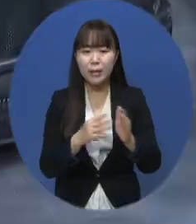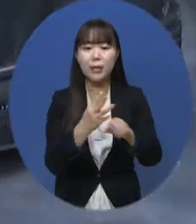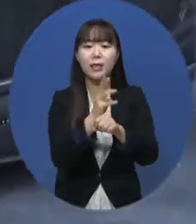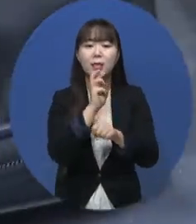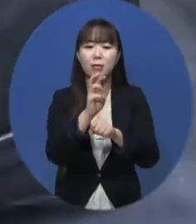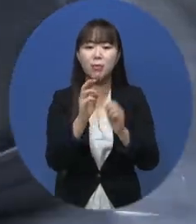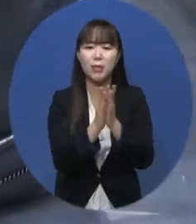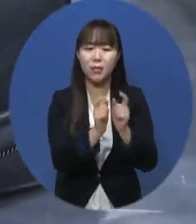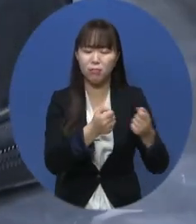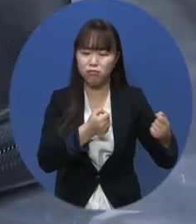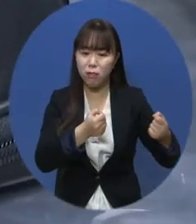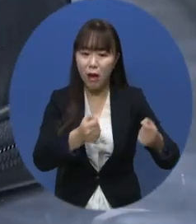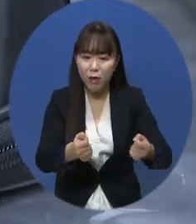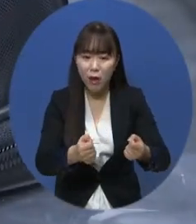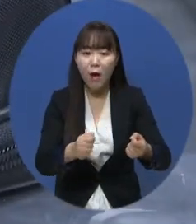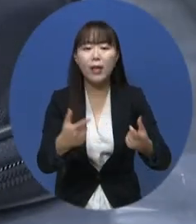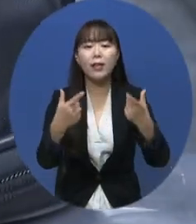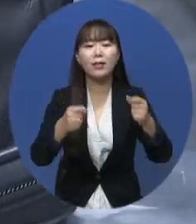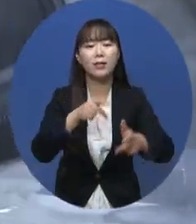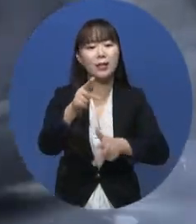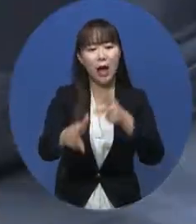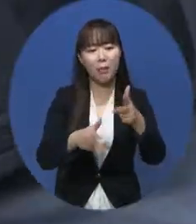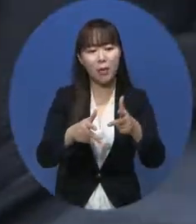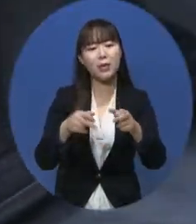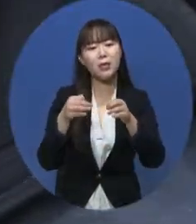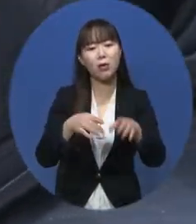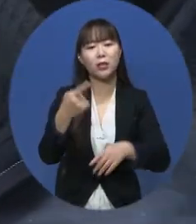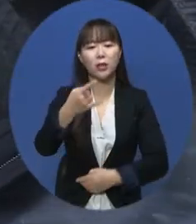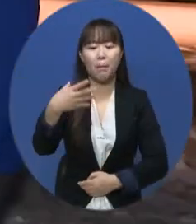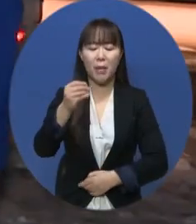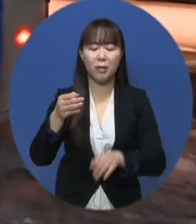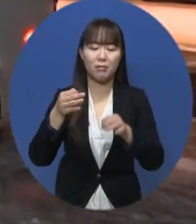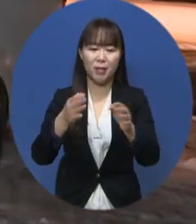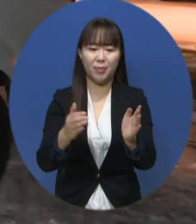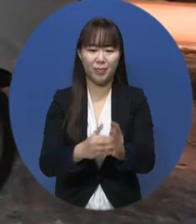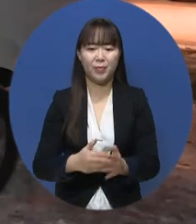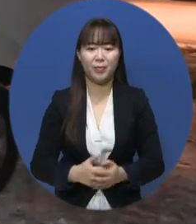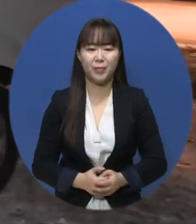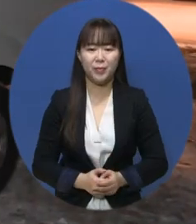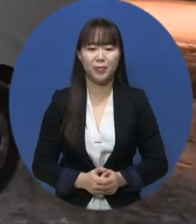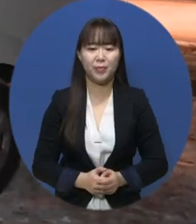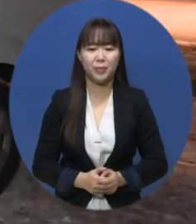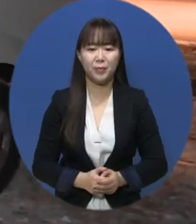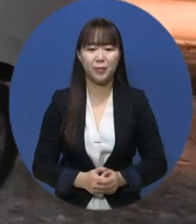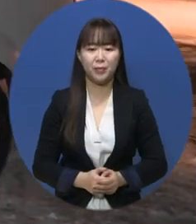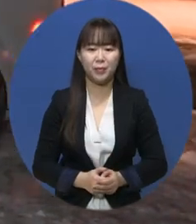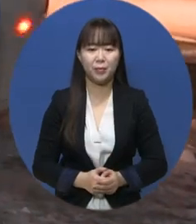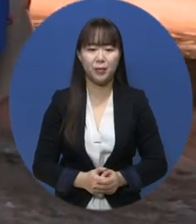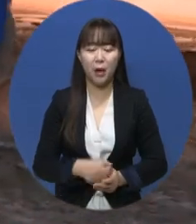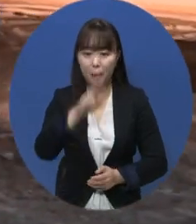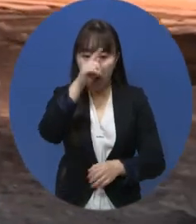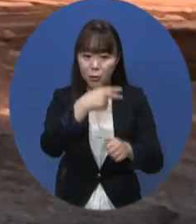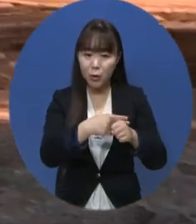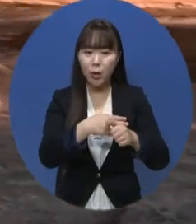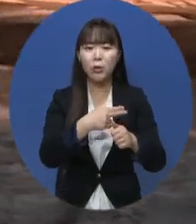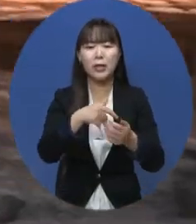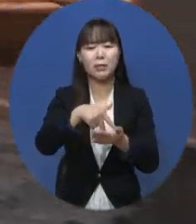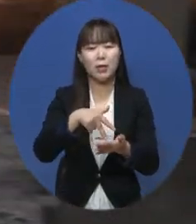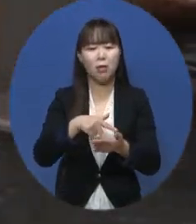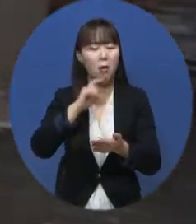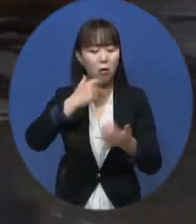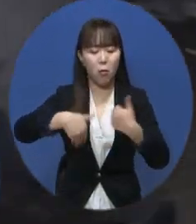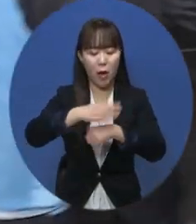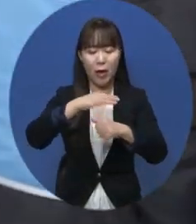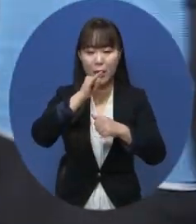직접 달려와 엄마의 밥상 사업에 성금 1,000만 원을 기탁했습니다. 박 교사는 교사로서 어려운